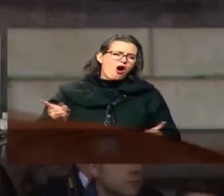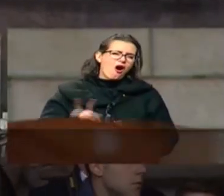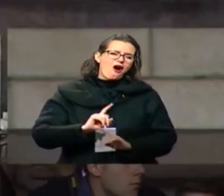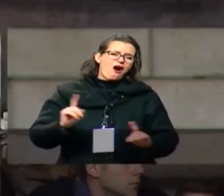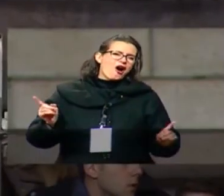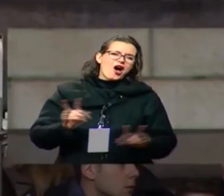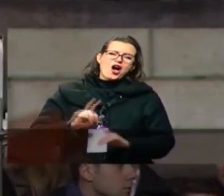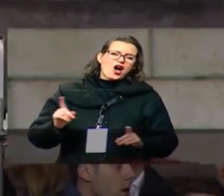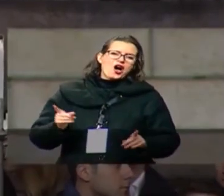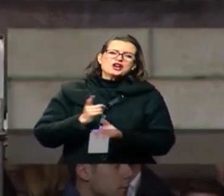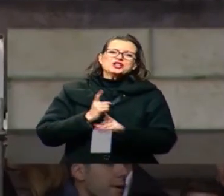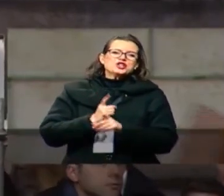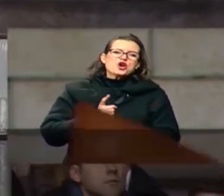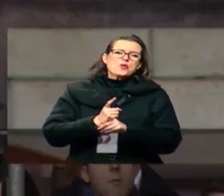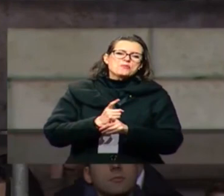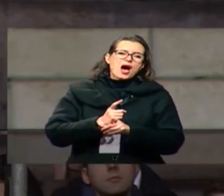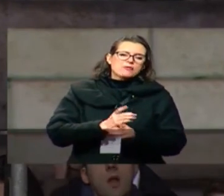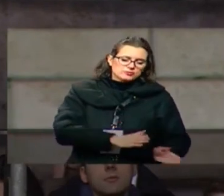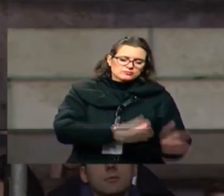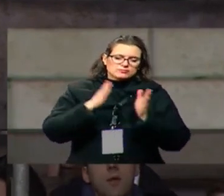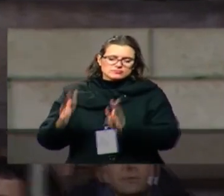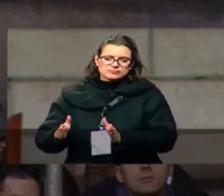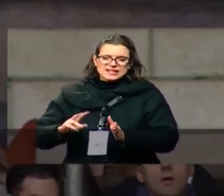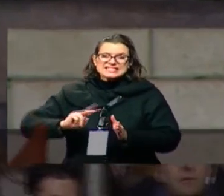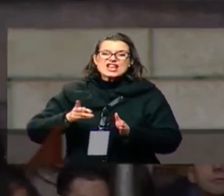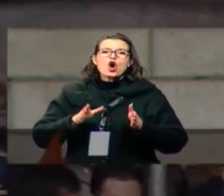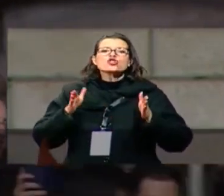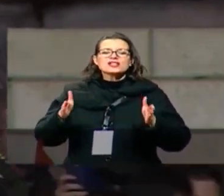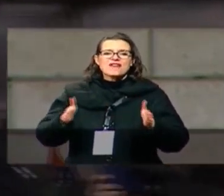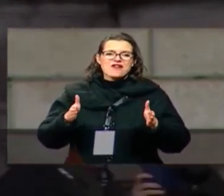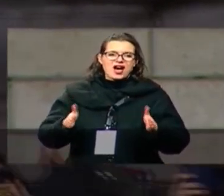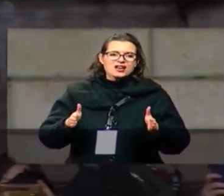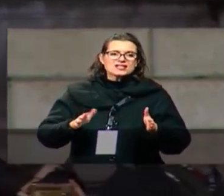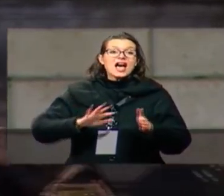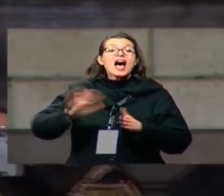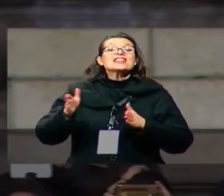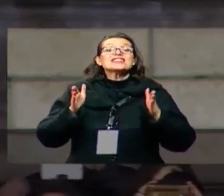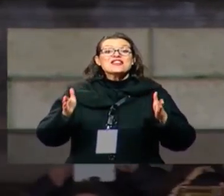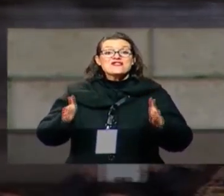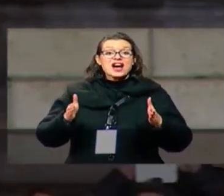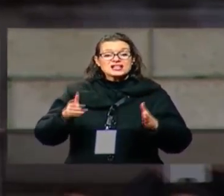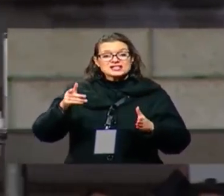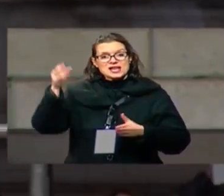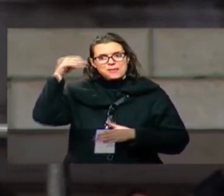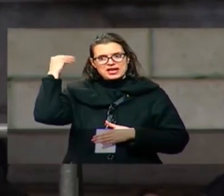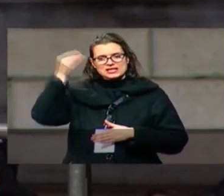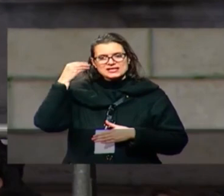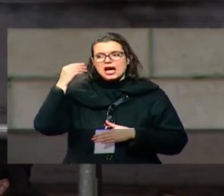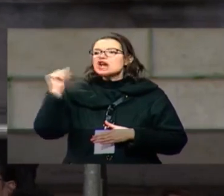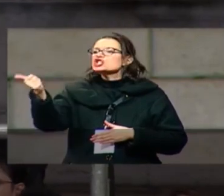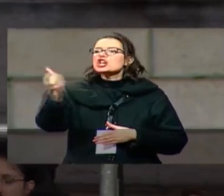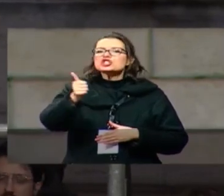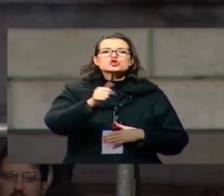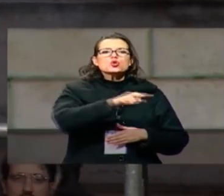passare alla fase du Fase 3 a un'altra fase di pensiero ognuno di noi ognuno di voi diventa